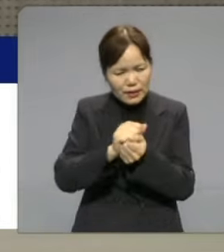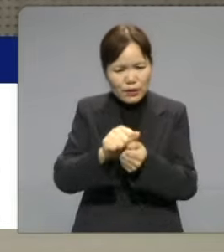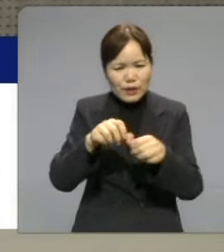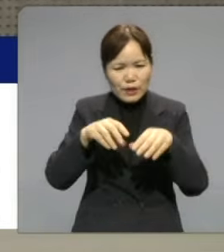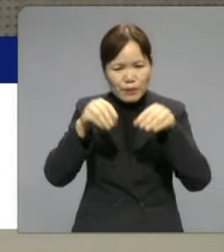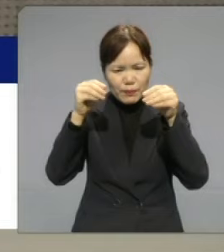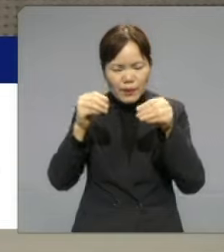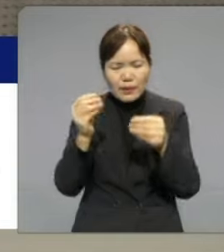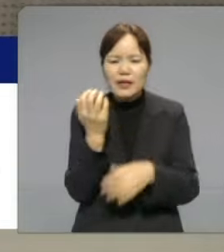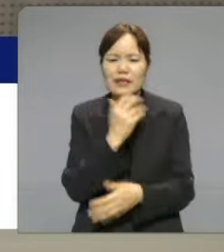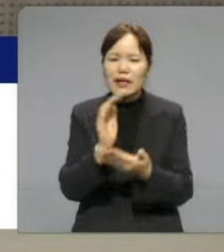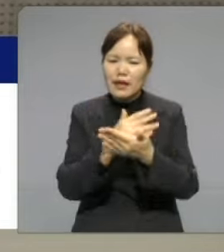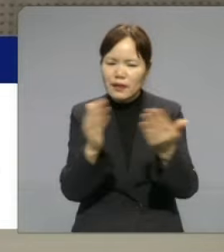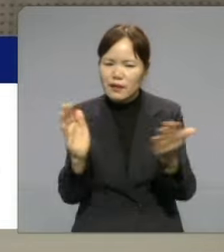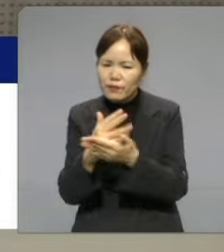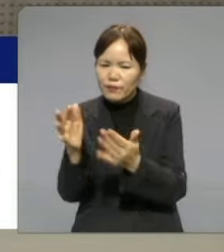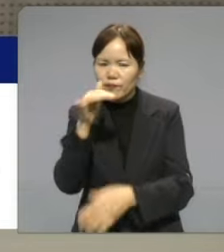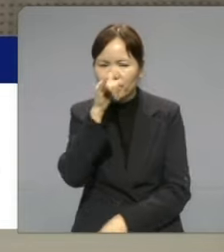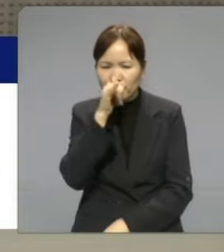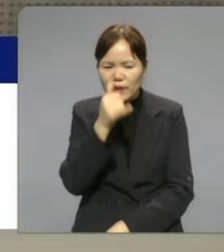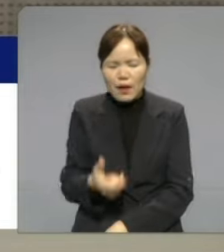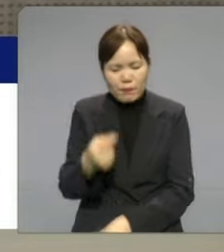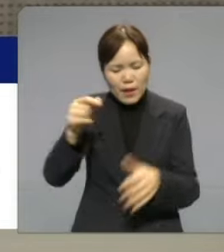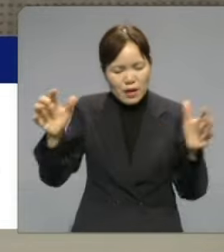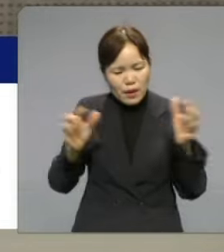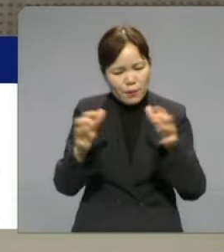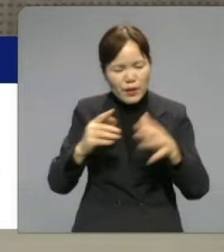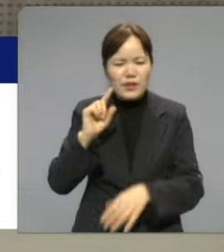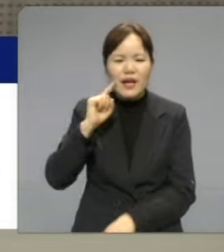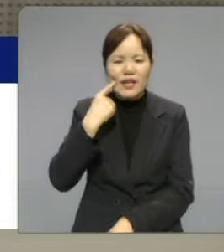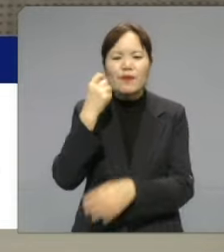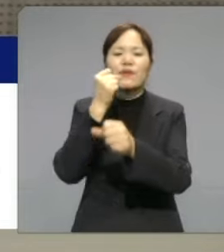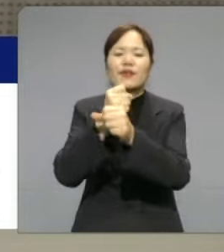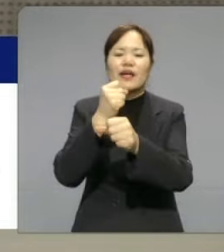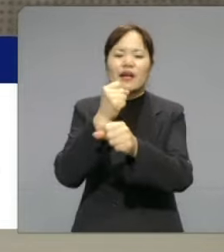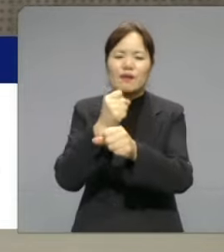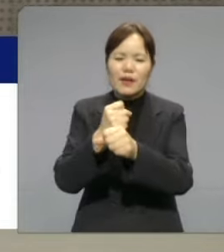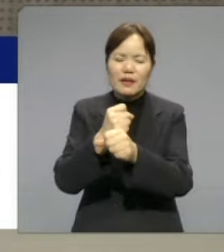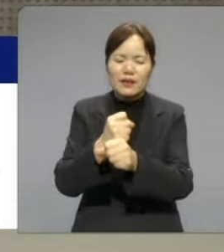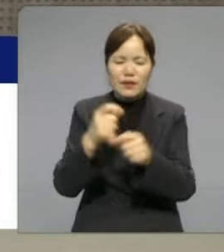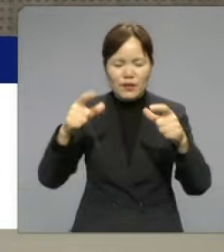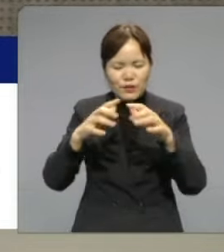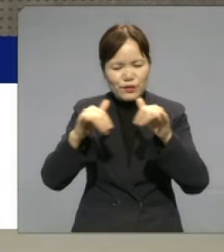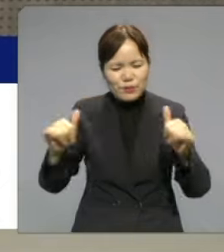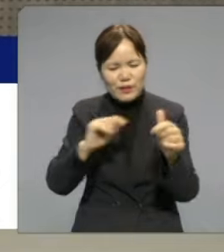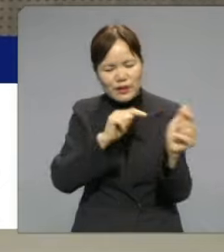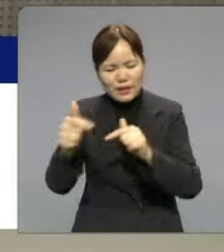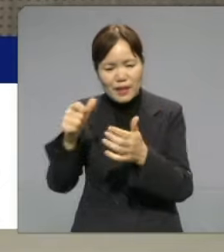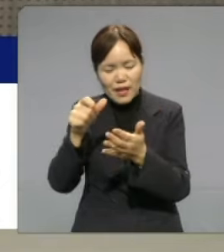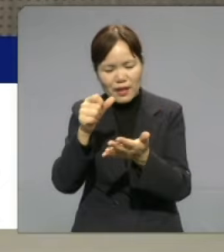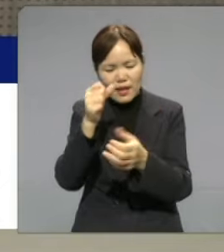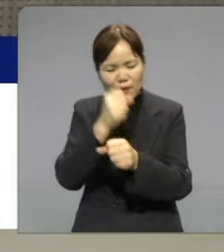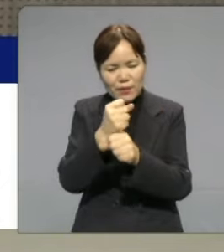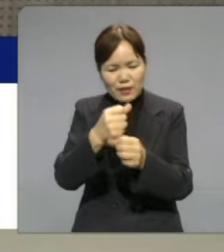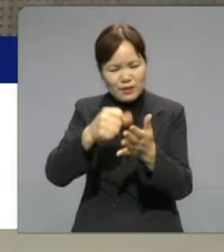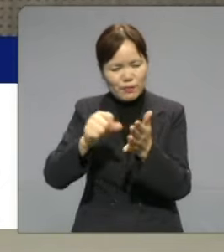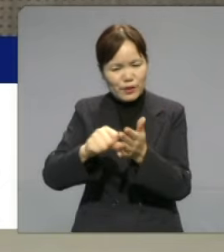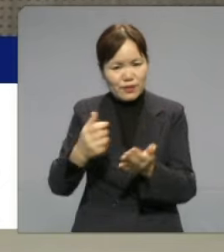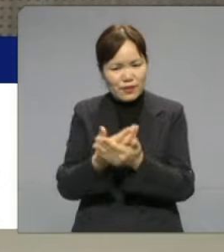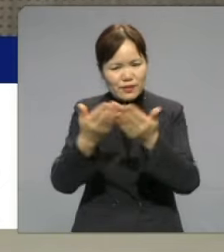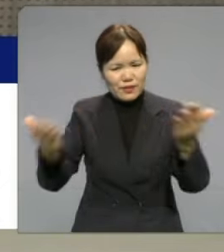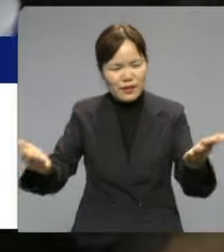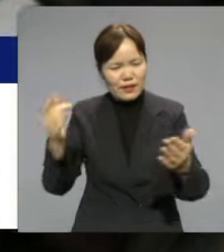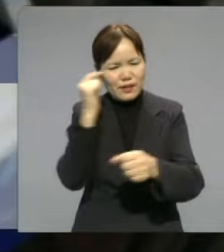책갈매로 분류하고 있습니다. 얼른 모아서 예쁘게 디자인해서 주민들께 갖다 드릴 키링과 그립톱을